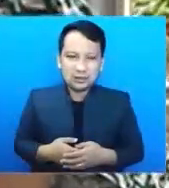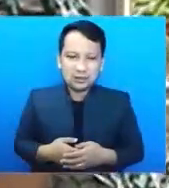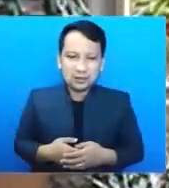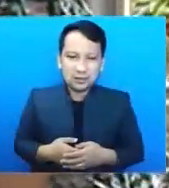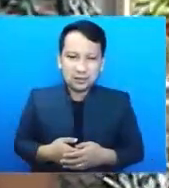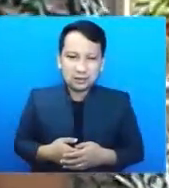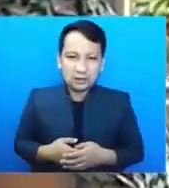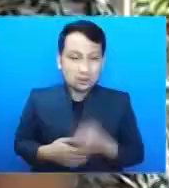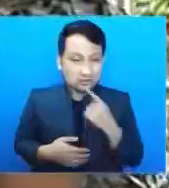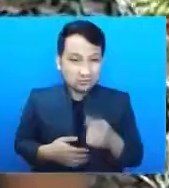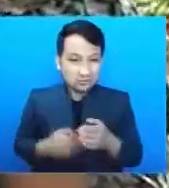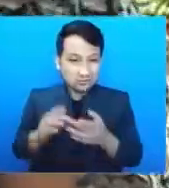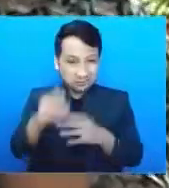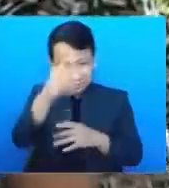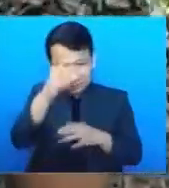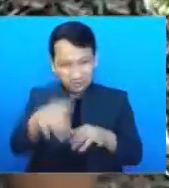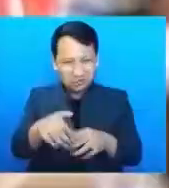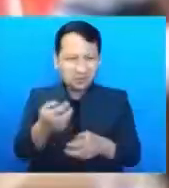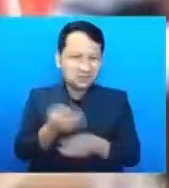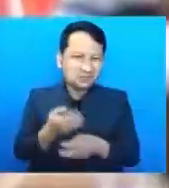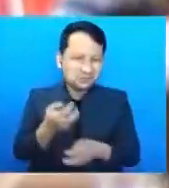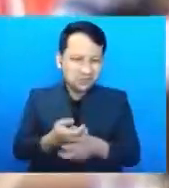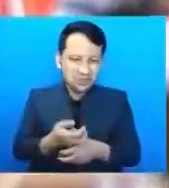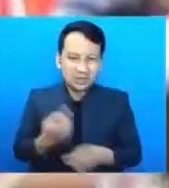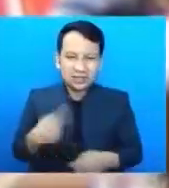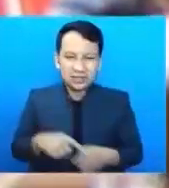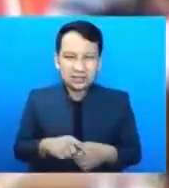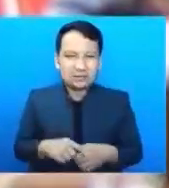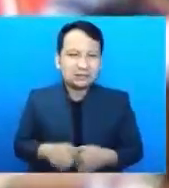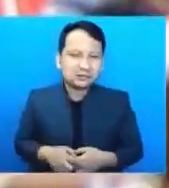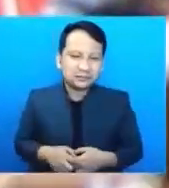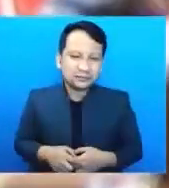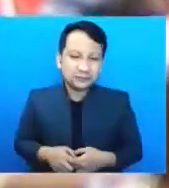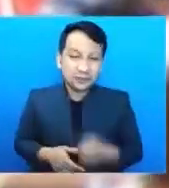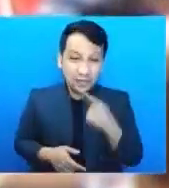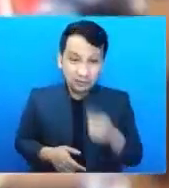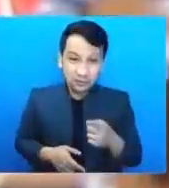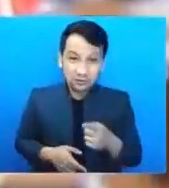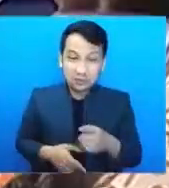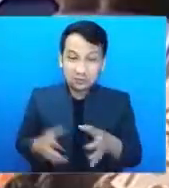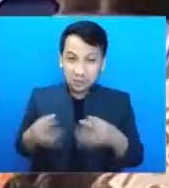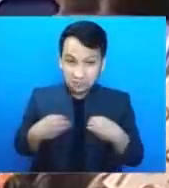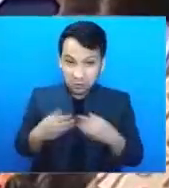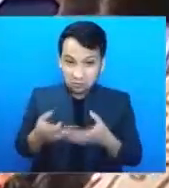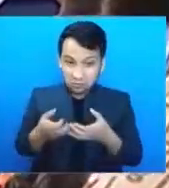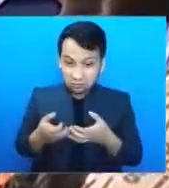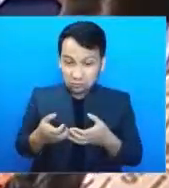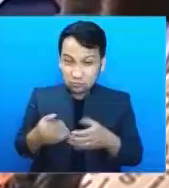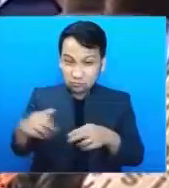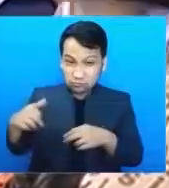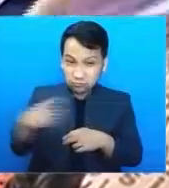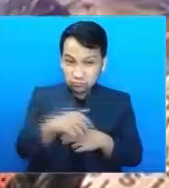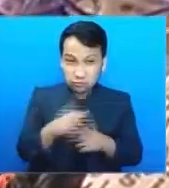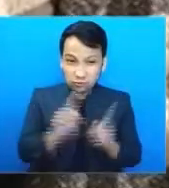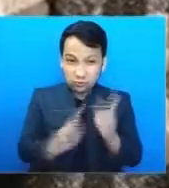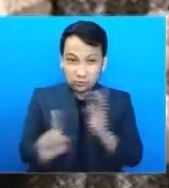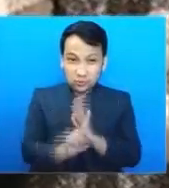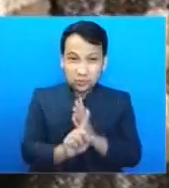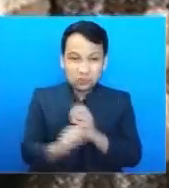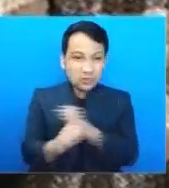computer illiterate yung iba. Ang mga nagtatanghang mag-walk-in, sinasama sa substitution